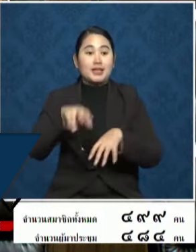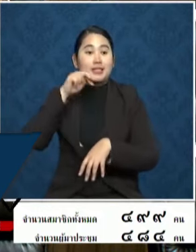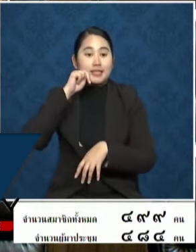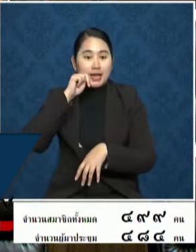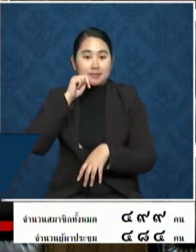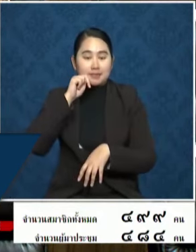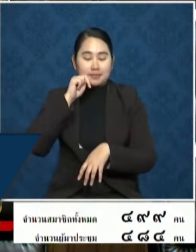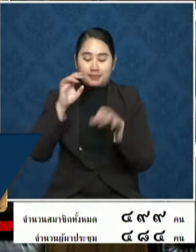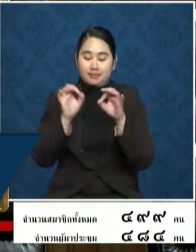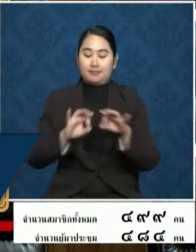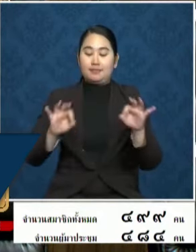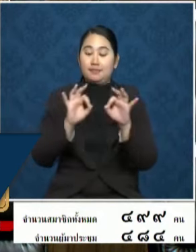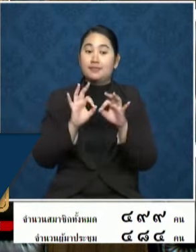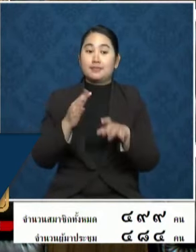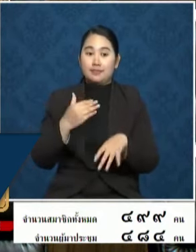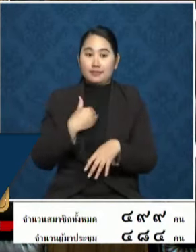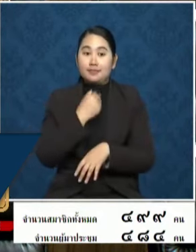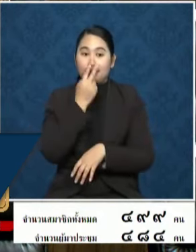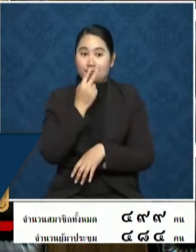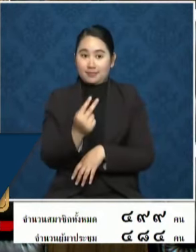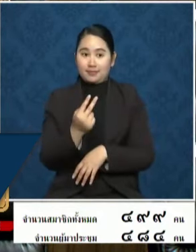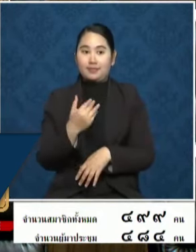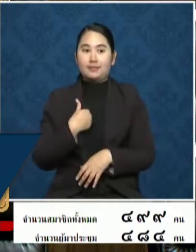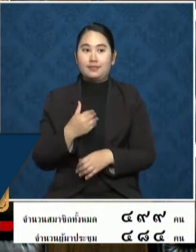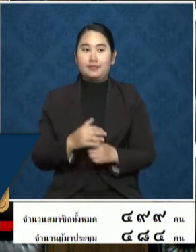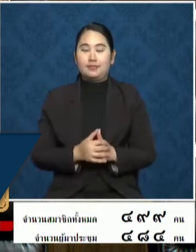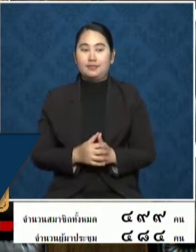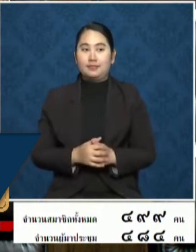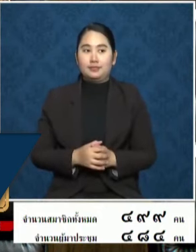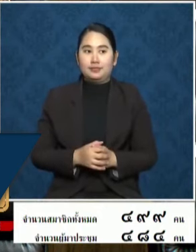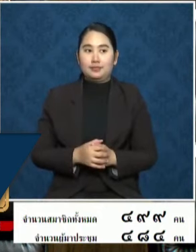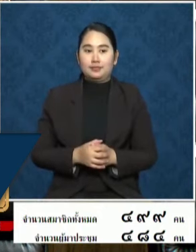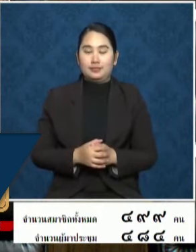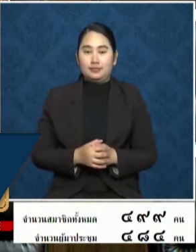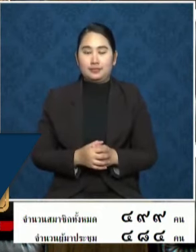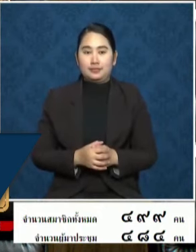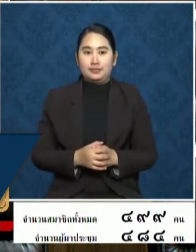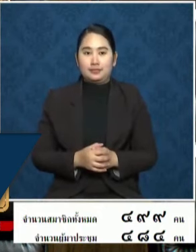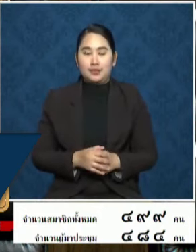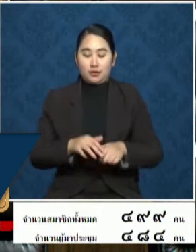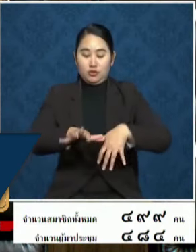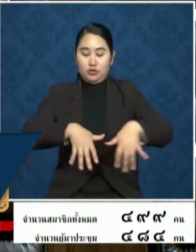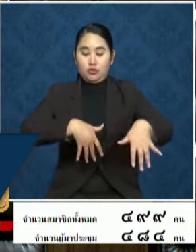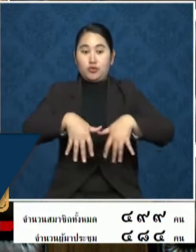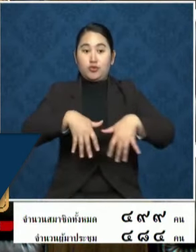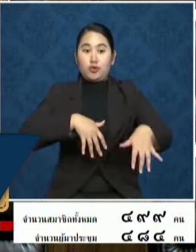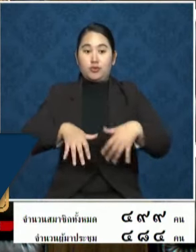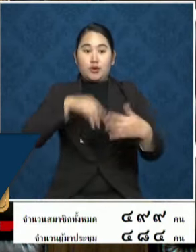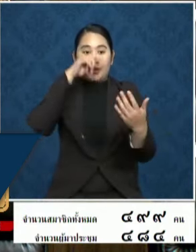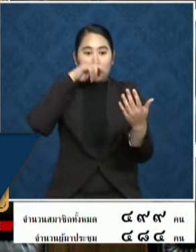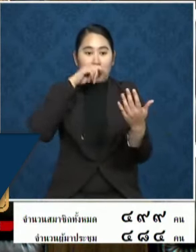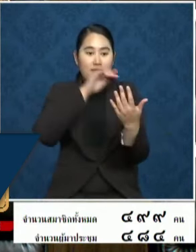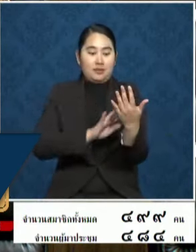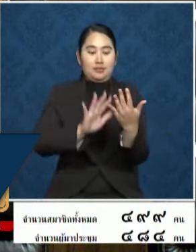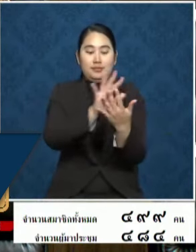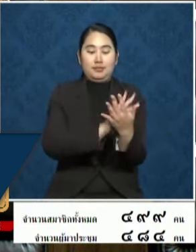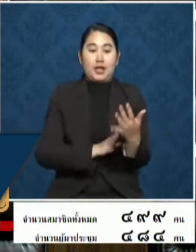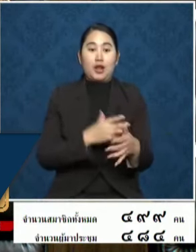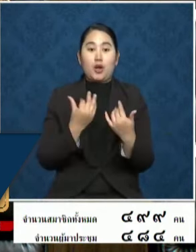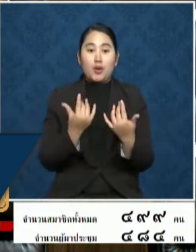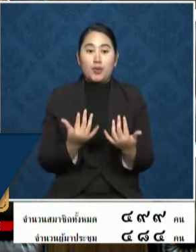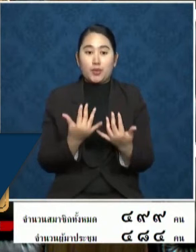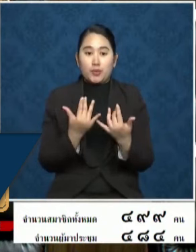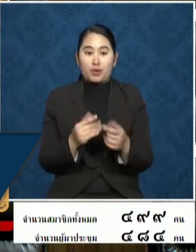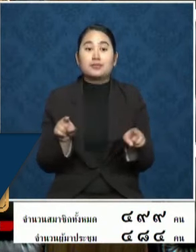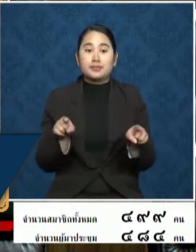ความสำคัญเรื่องนี้เป็นอย่างมากนะครับครับและเชื่อว่าราษฎรทั้งประเทศก็รอคอยสิ่งนี้เช่นกันครับ